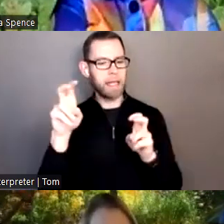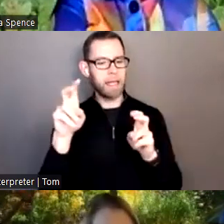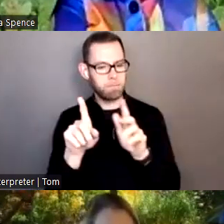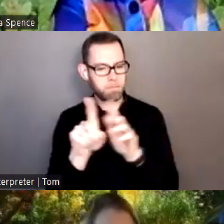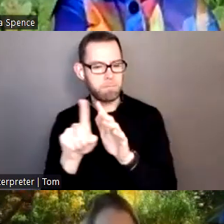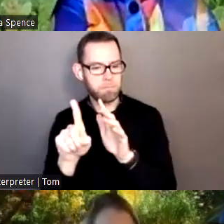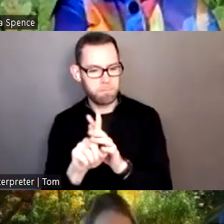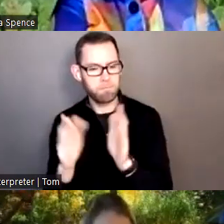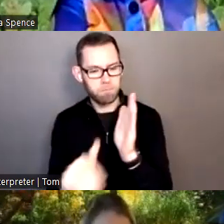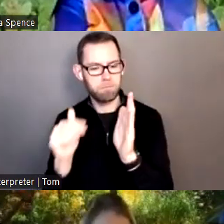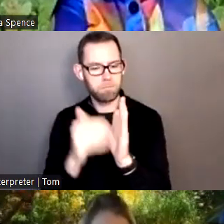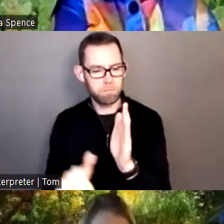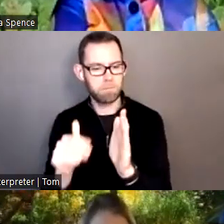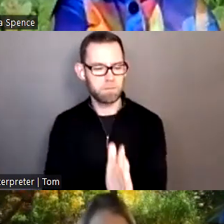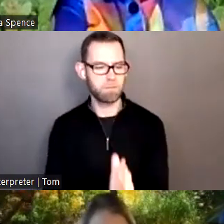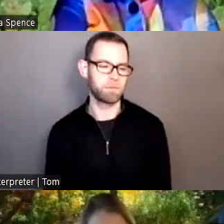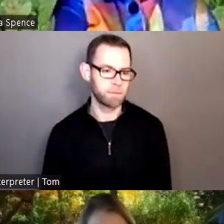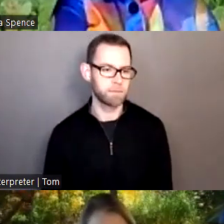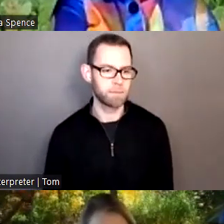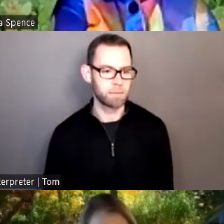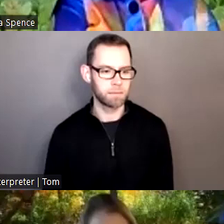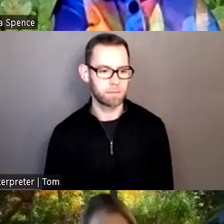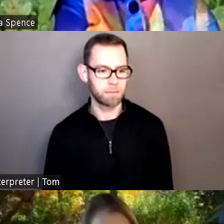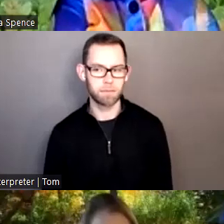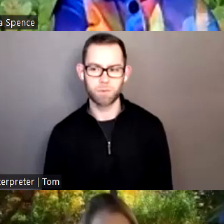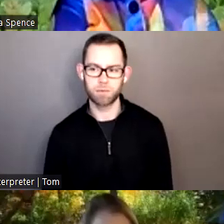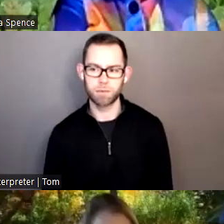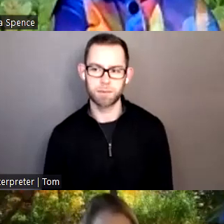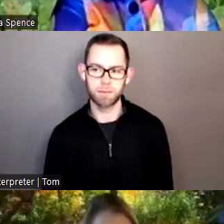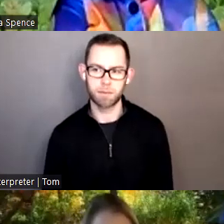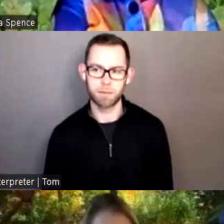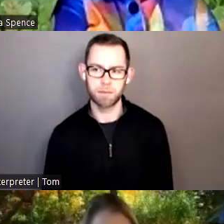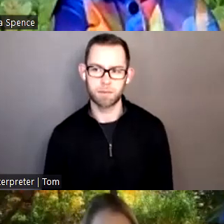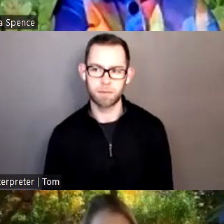say Moi, c'est ça m'a suivi dans le commentaire qui a mentionné aujourd'hui là.